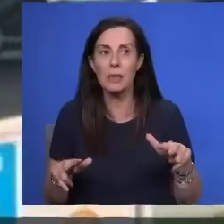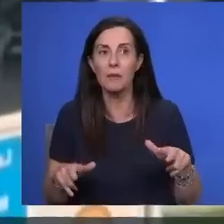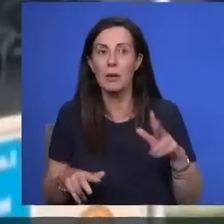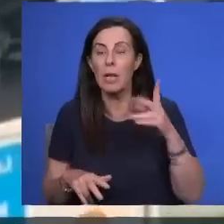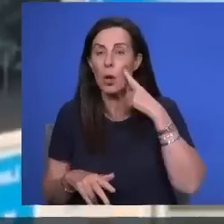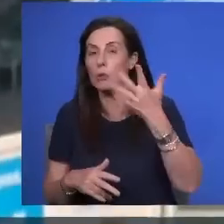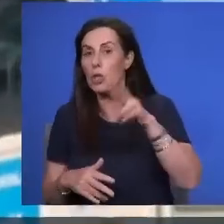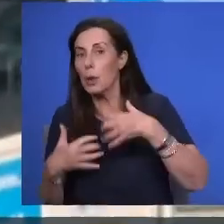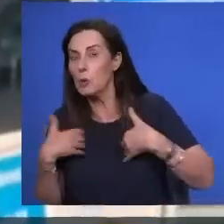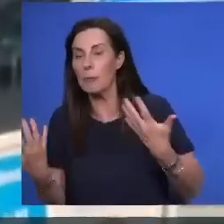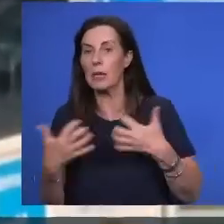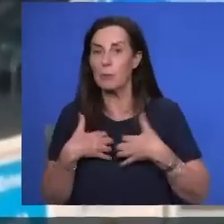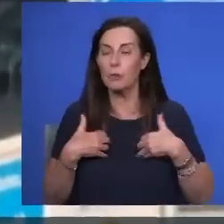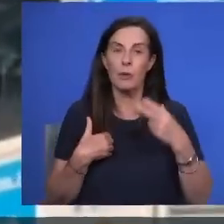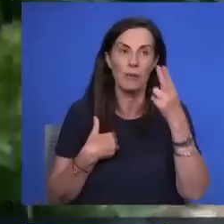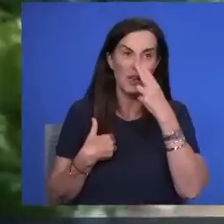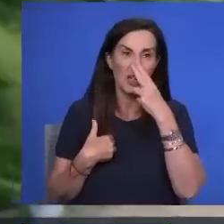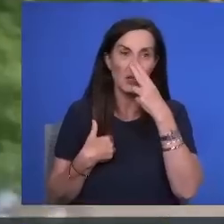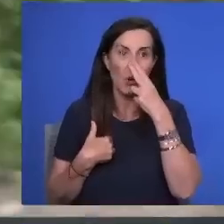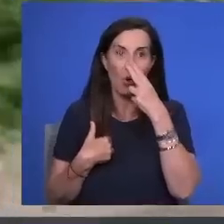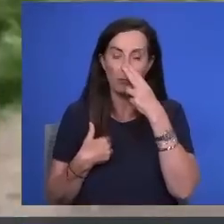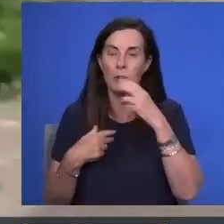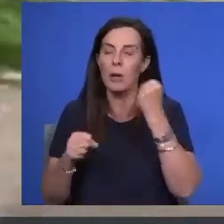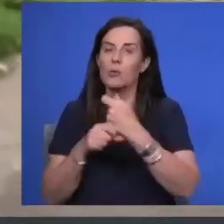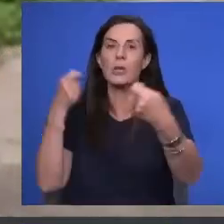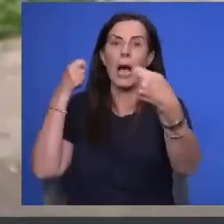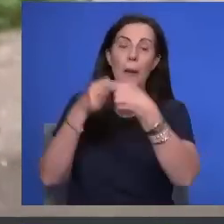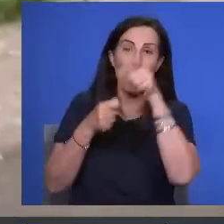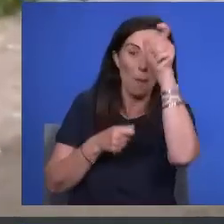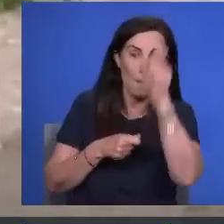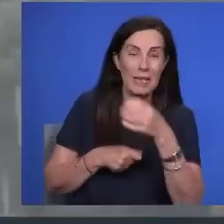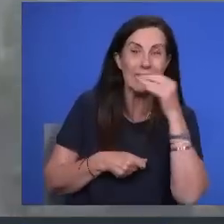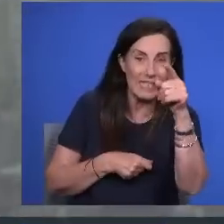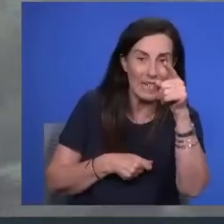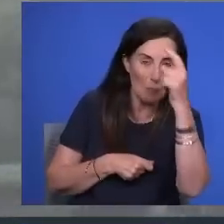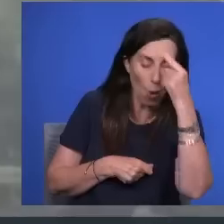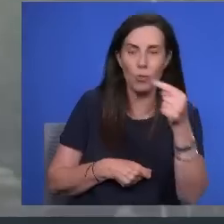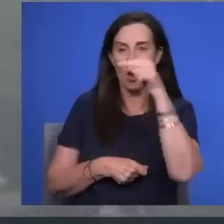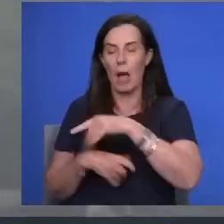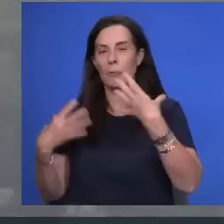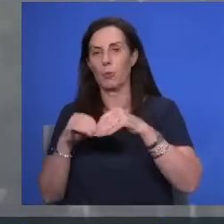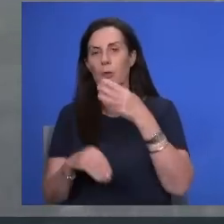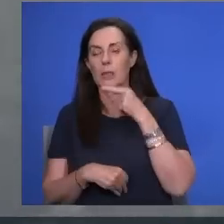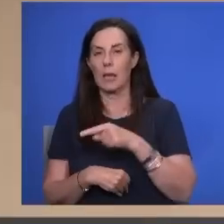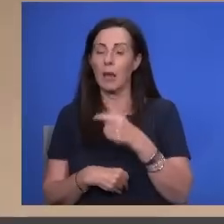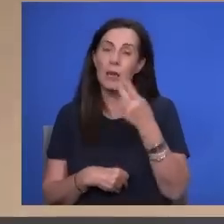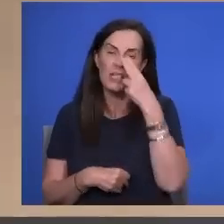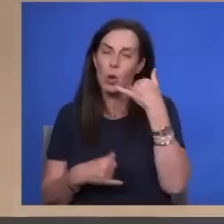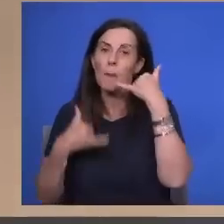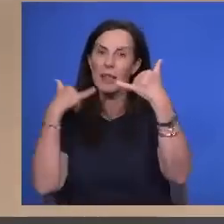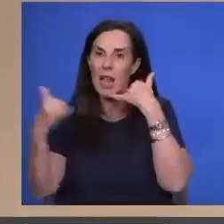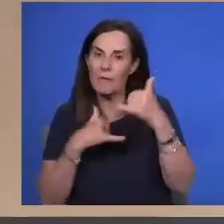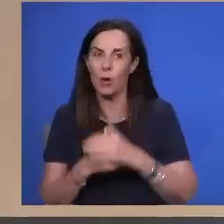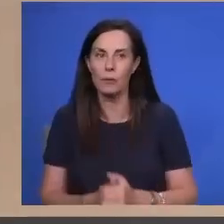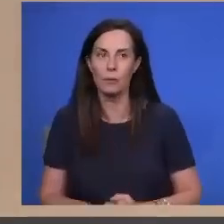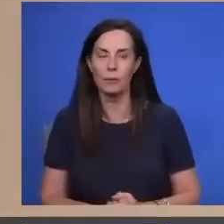או אין נפגעים, ולנסות ככל האפשר לחבר את הישראלים חזרה עם המשפחות בארץ, לפחות טלפונית, ואם לא, אז לפחות להעביר את